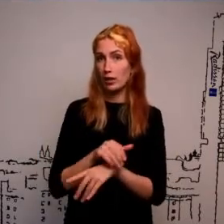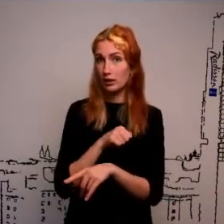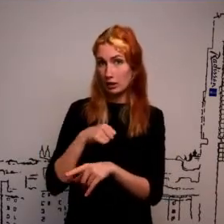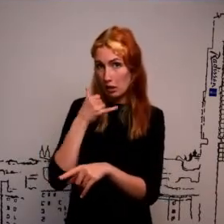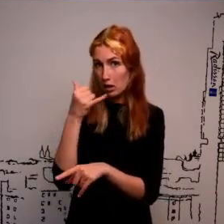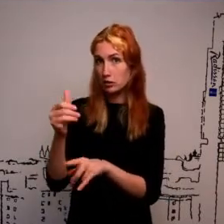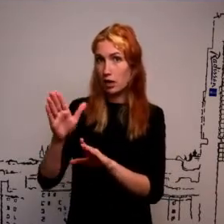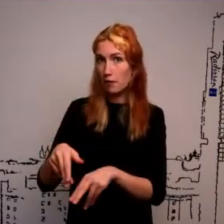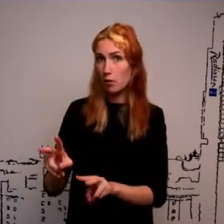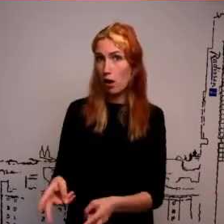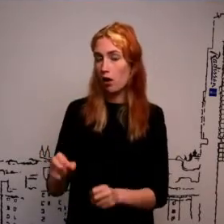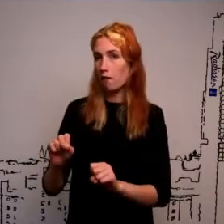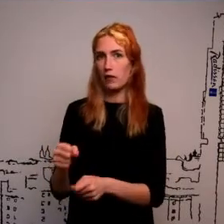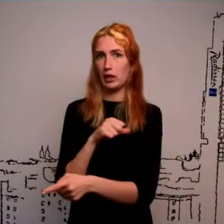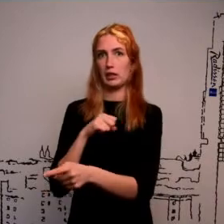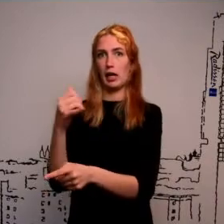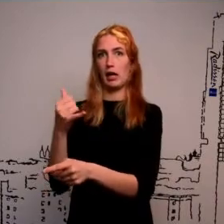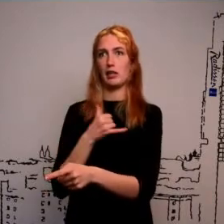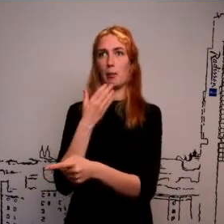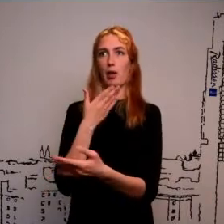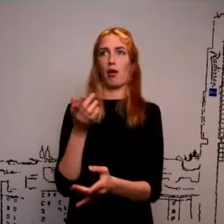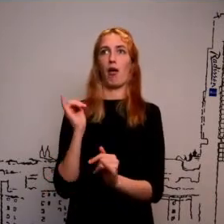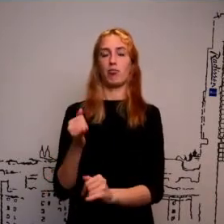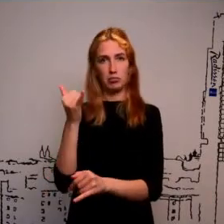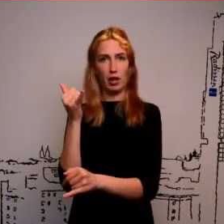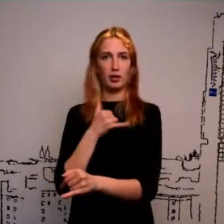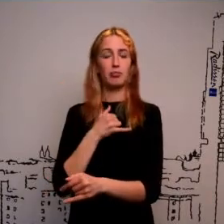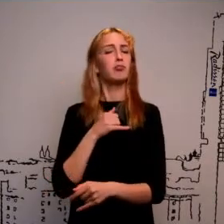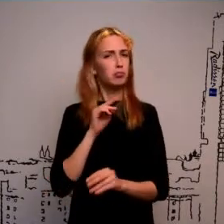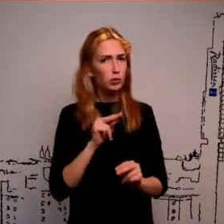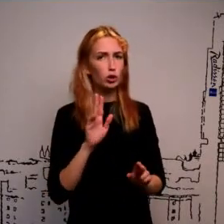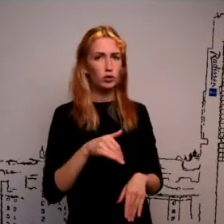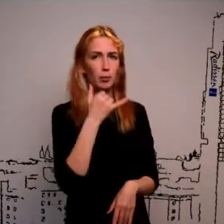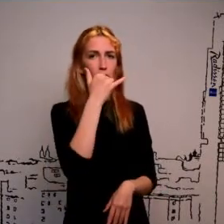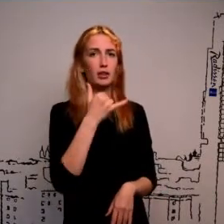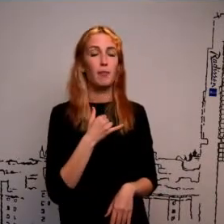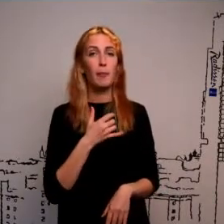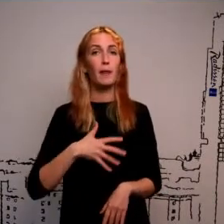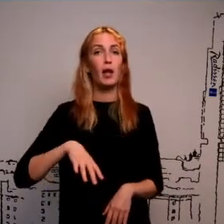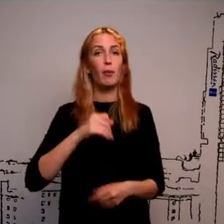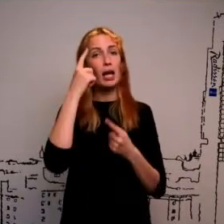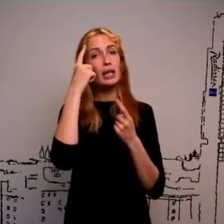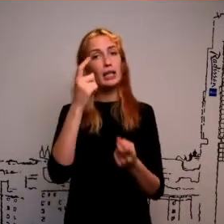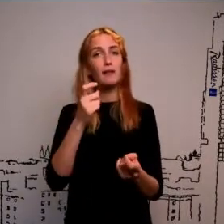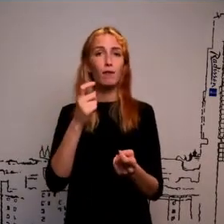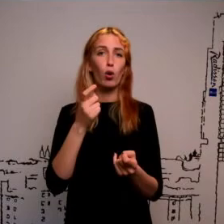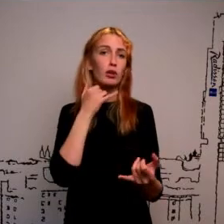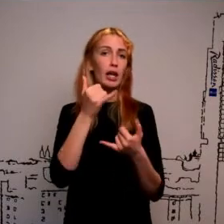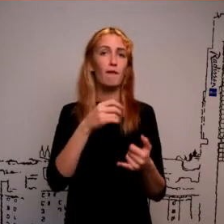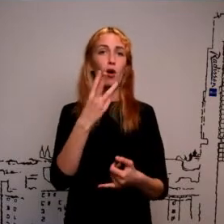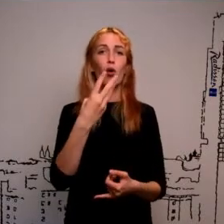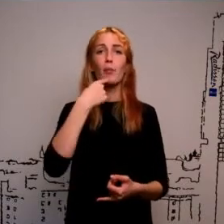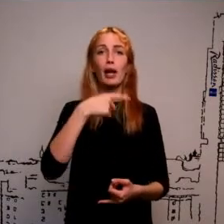midagi halvasti on? No nii ja naa, selles mõttes, et loomulikult võib meile eelistada, et meil on kolmekeelne infoliin,